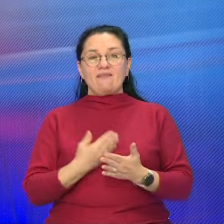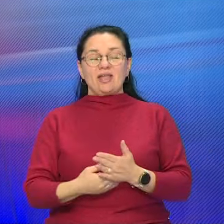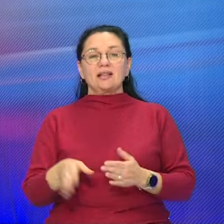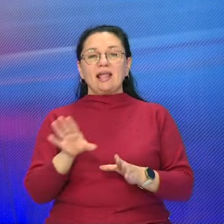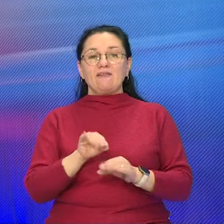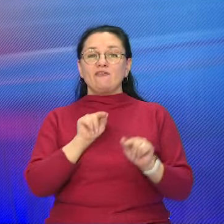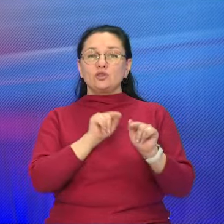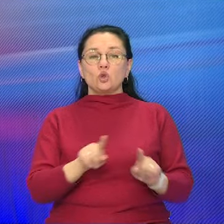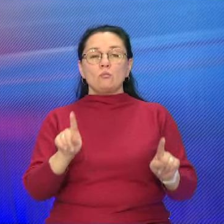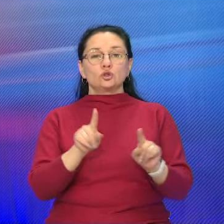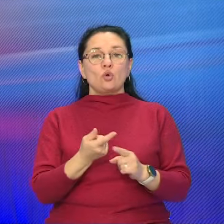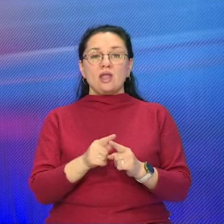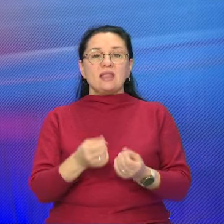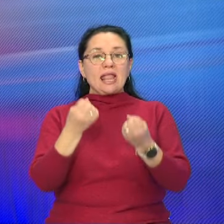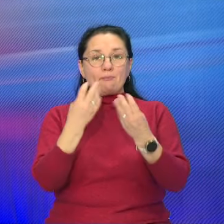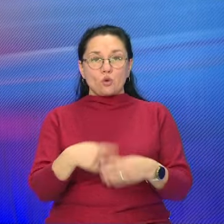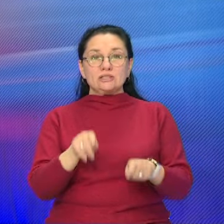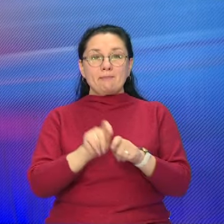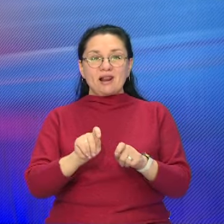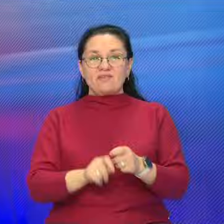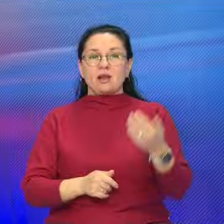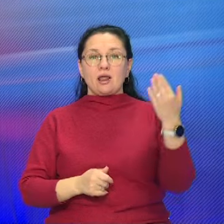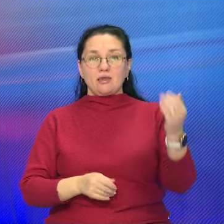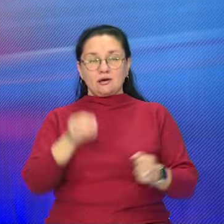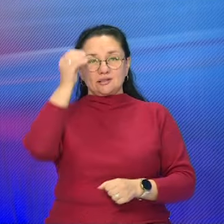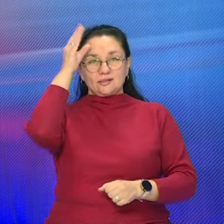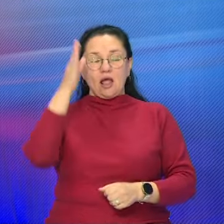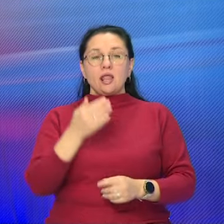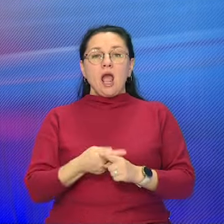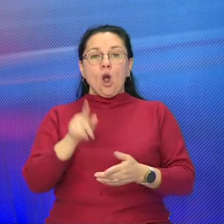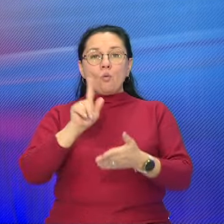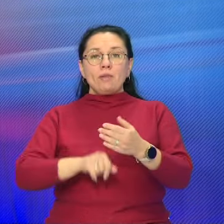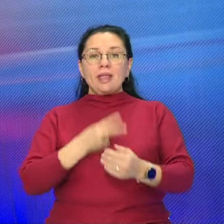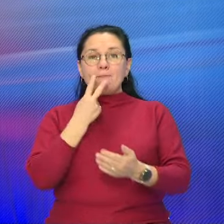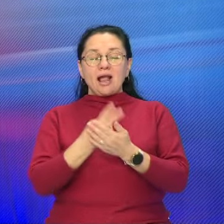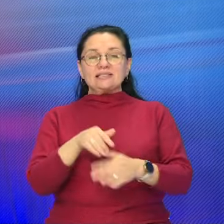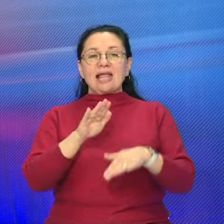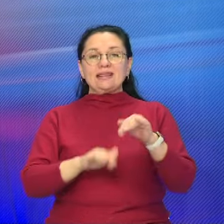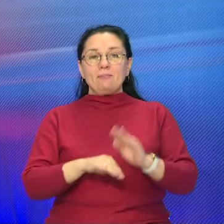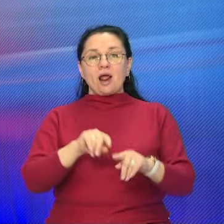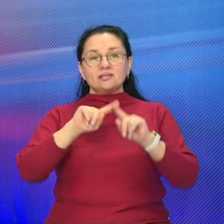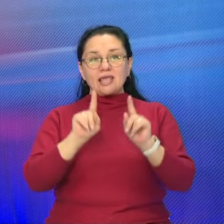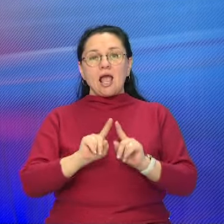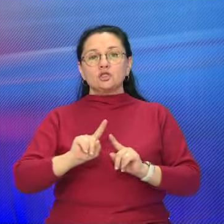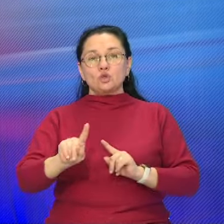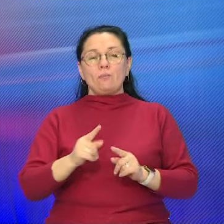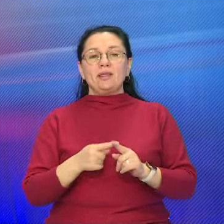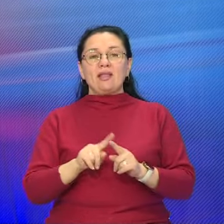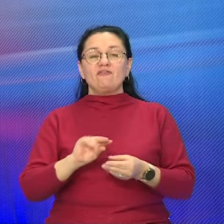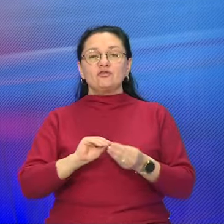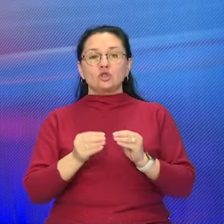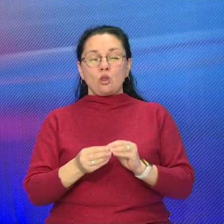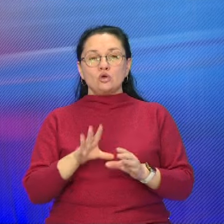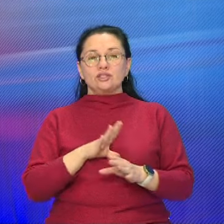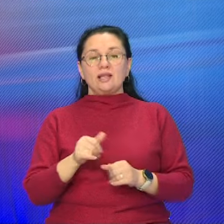в том, что это не просто проверка их знаний, это умение показать на практике и особенно в сложных